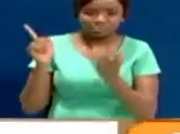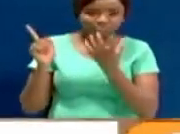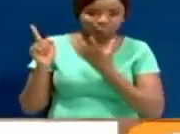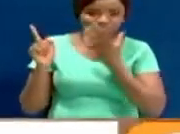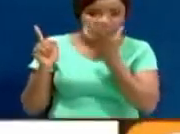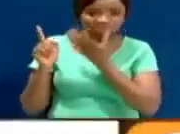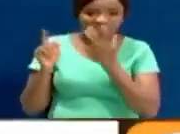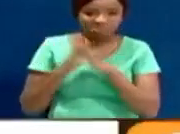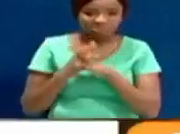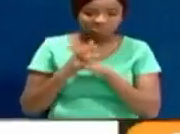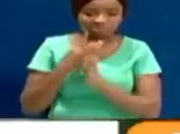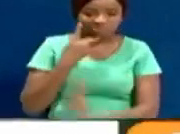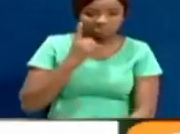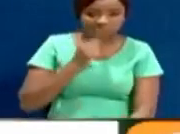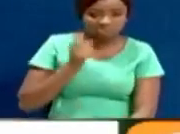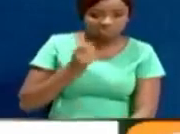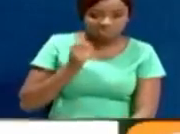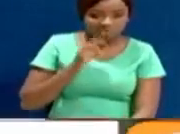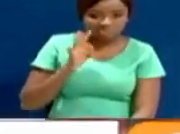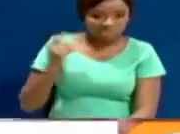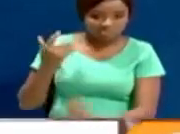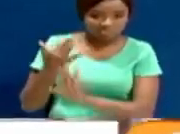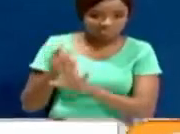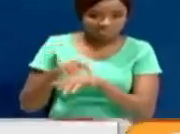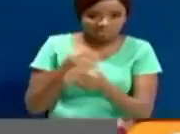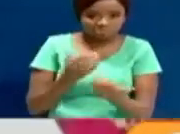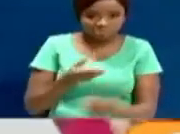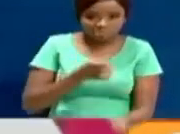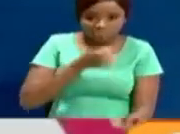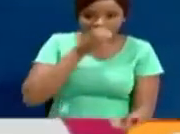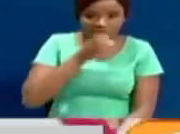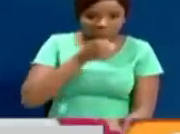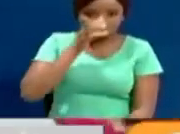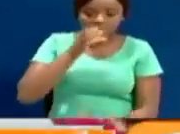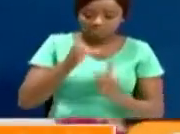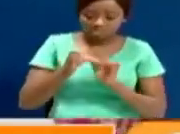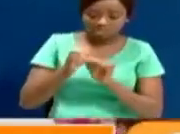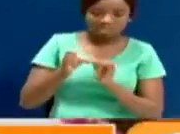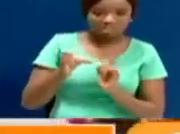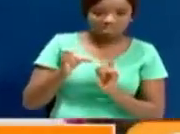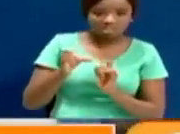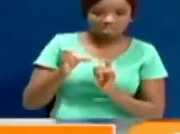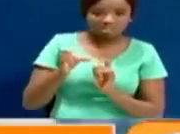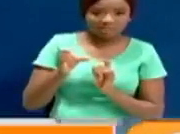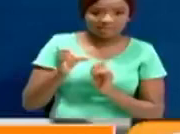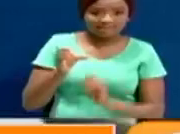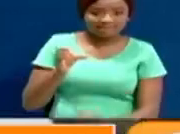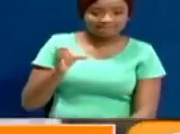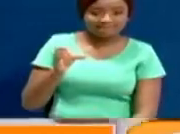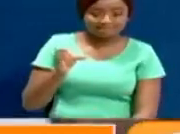Na tumeona kwa miezi 3 ambayo imepita tangu watoto wetu waanze kuintrodusiwa na hii edible insects ama